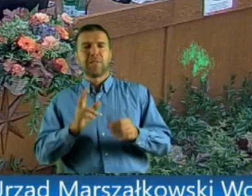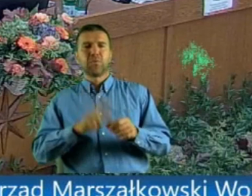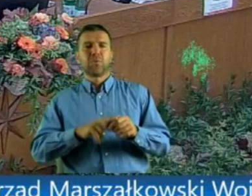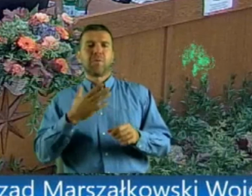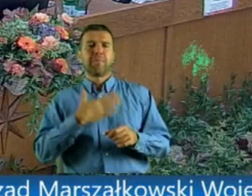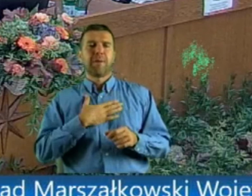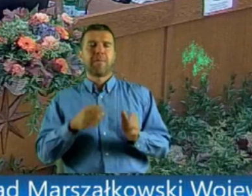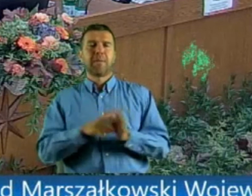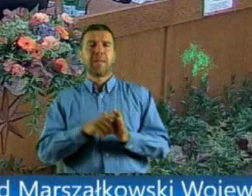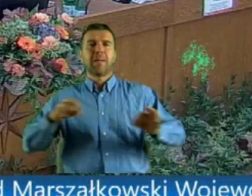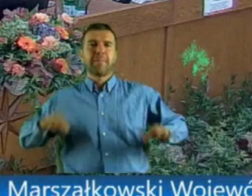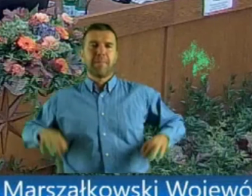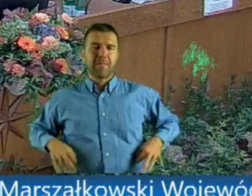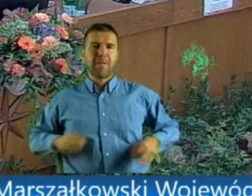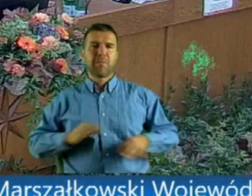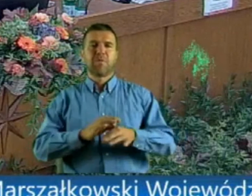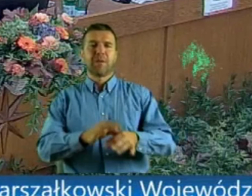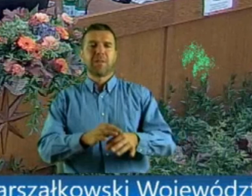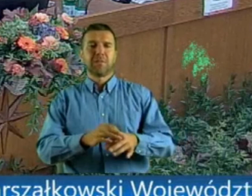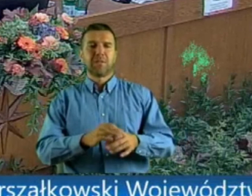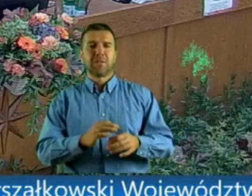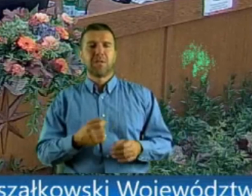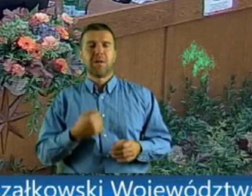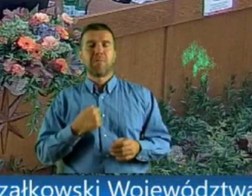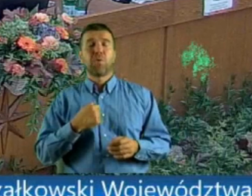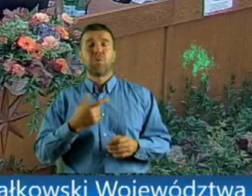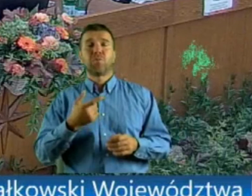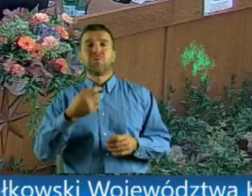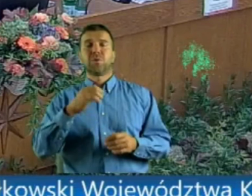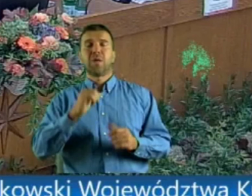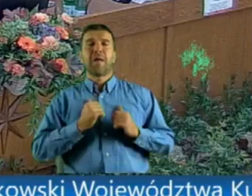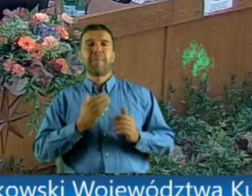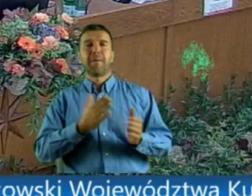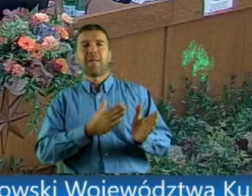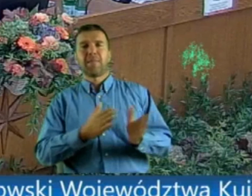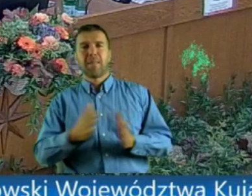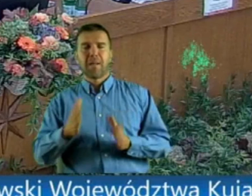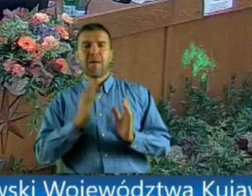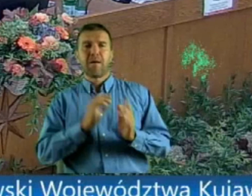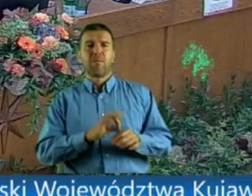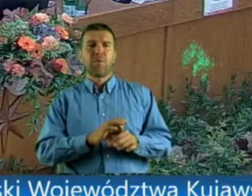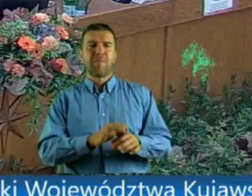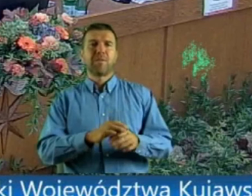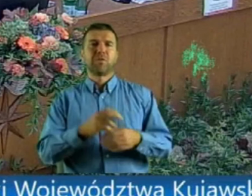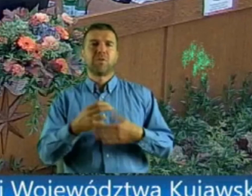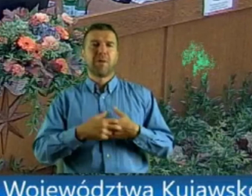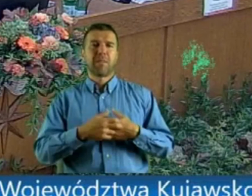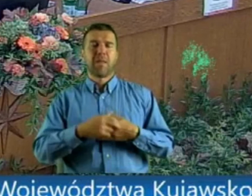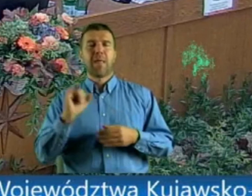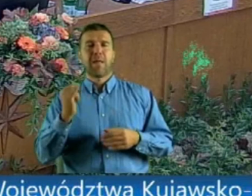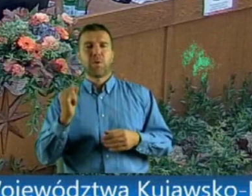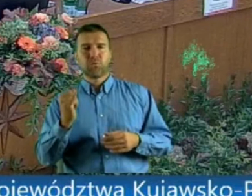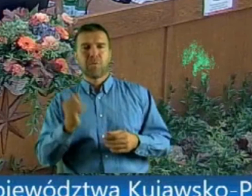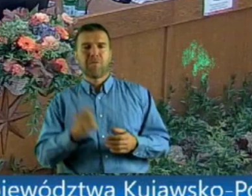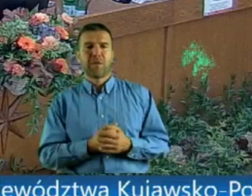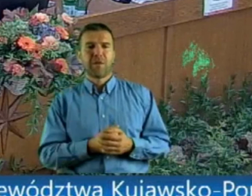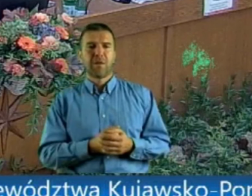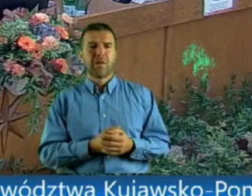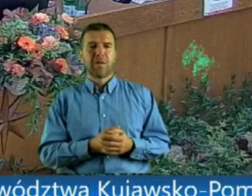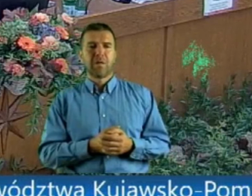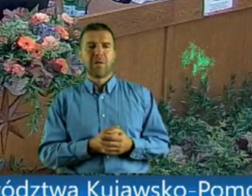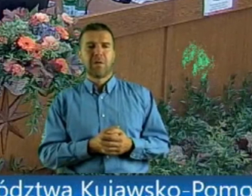Państwa przeprowadzać. Moją rekomendacją jest, aby dalej prowadzić badania jakościowe. Szumnie